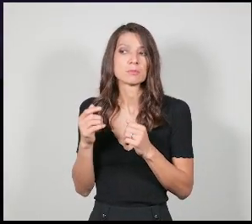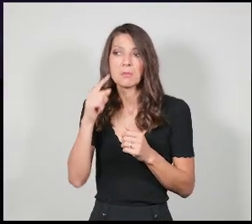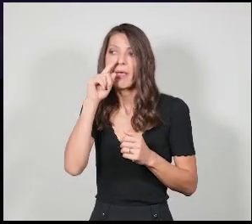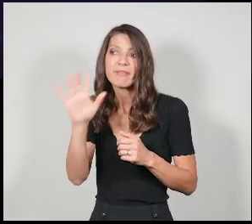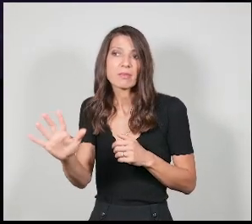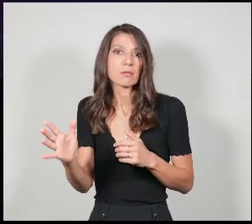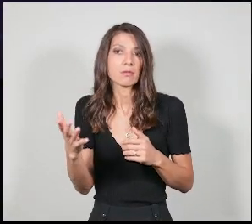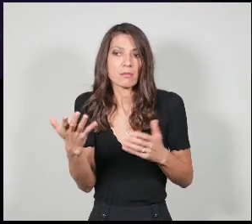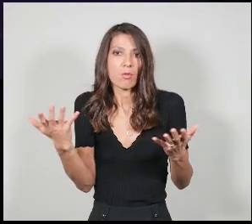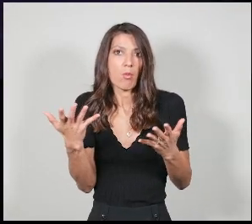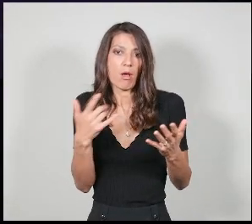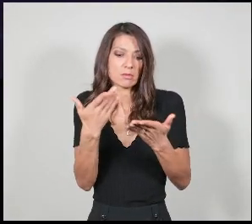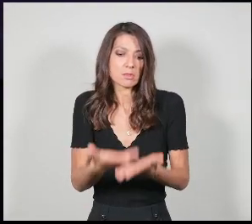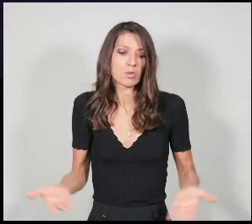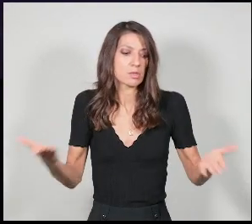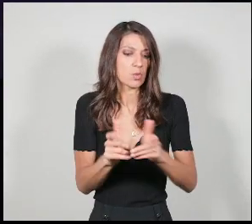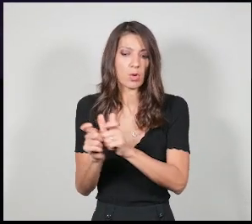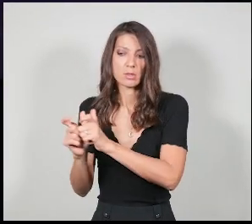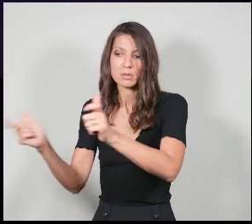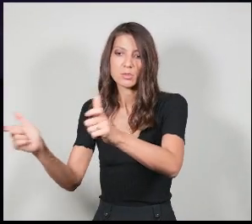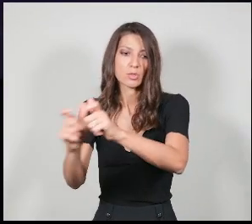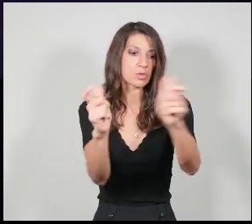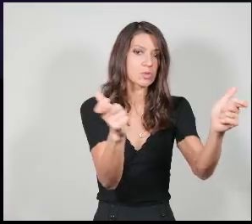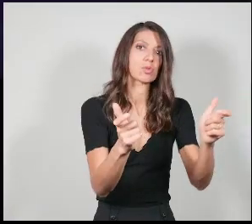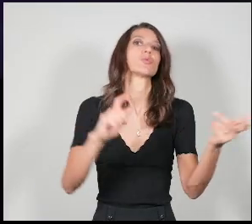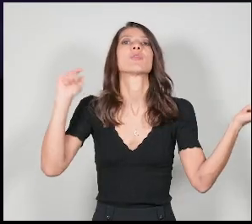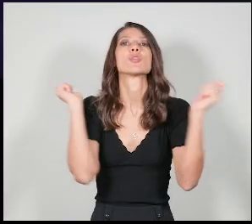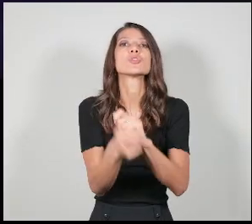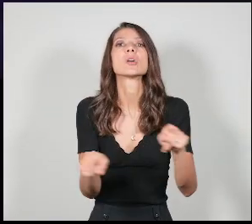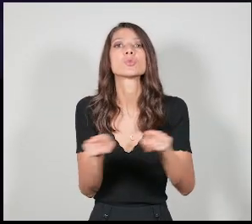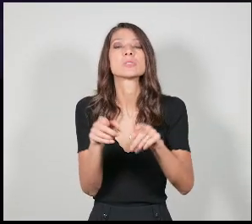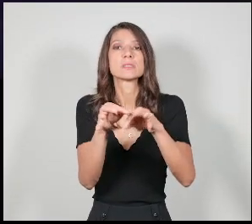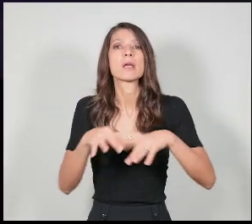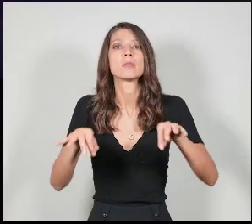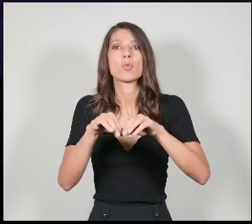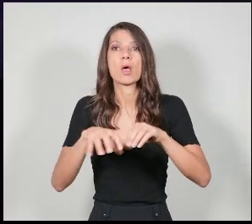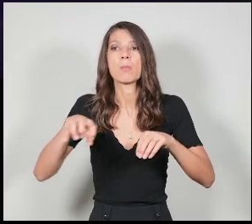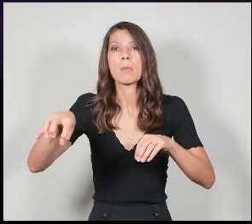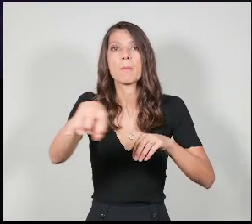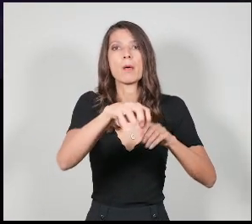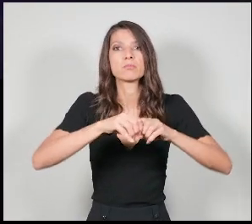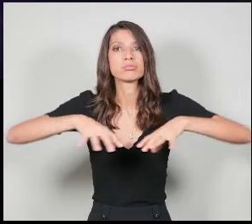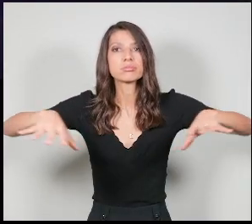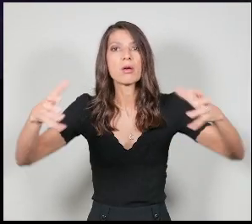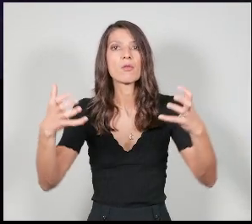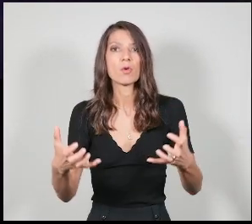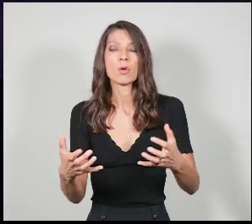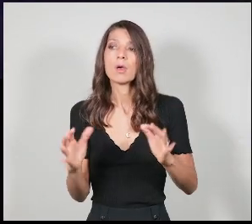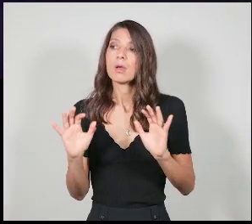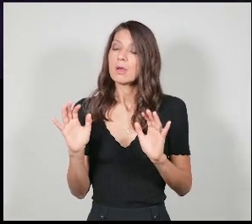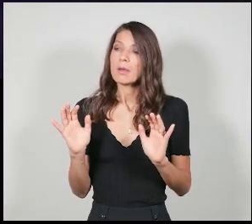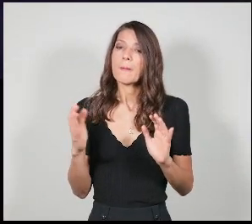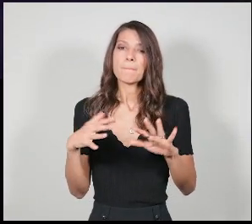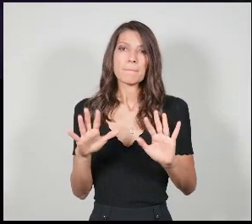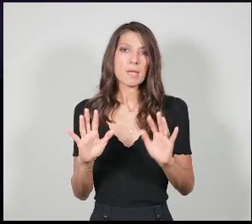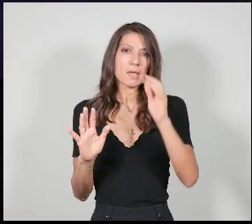que vous portez depuis longtemps, au niveau des structures, au niveau du territoire. Aussi au niveau, je reviens sur un des 3 jalons que posait Malick Le Ballon